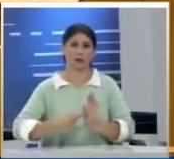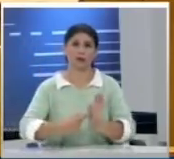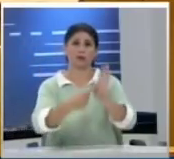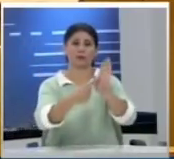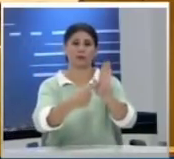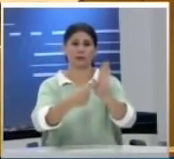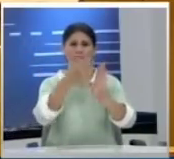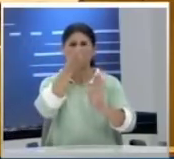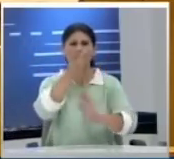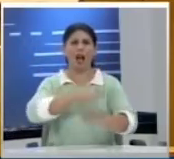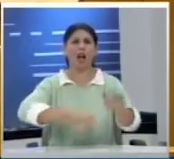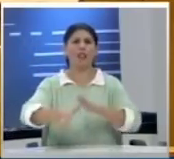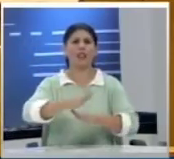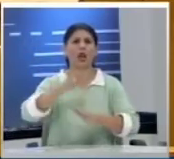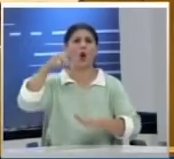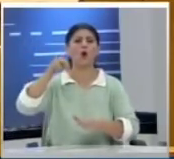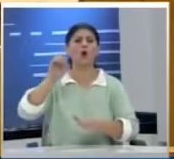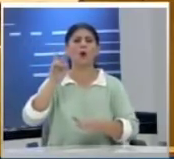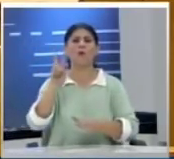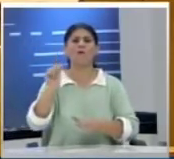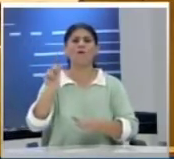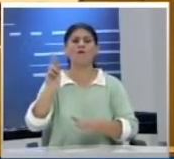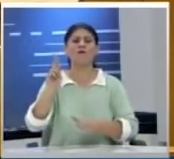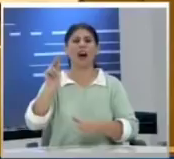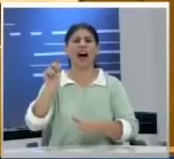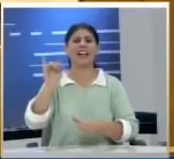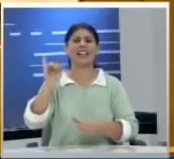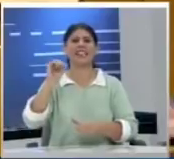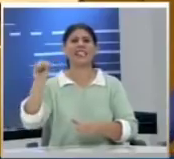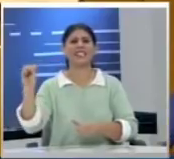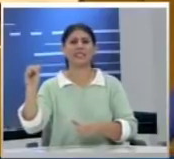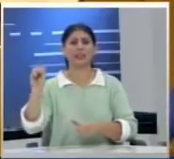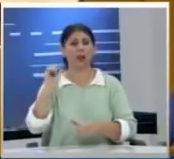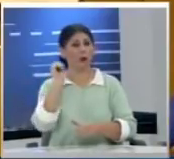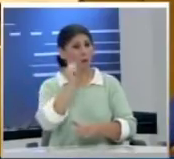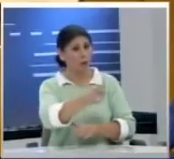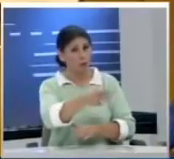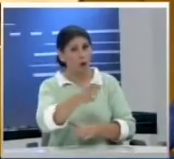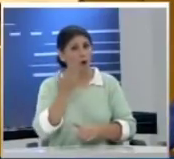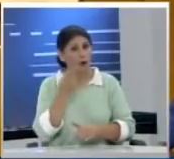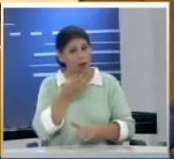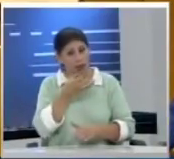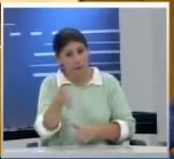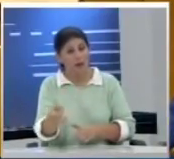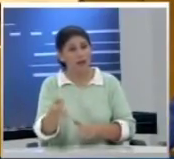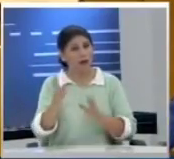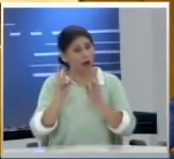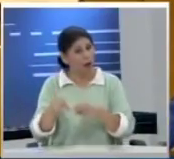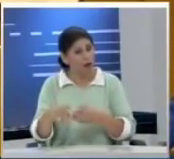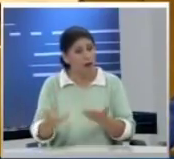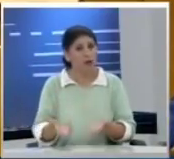Νοβάρτης, το οποίο και εσείς οι ίδιοι αναγνωρίζετε ότι είναι ένα